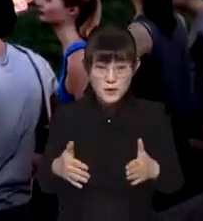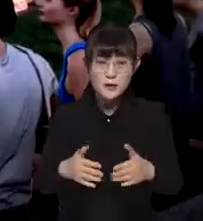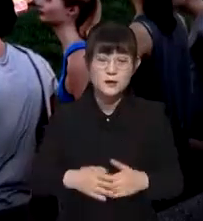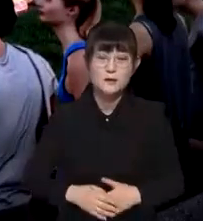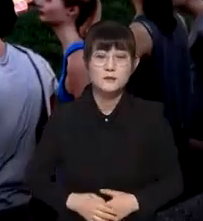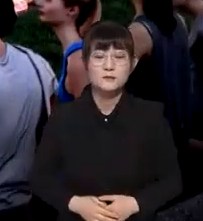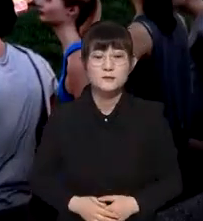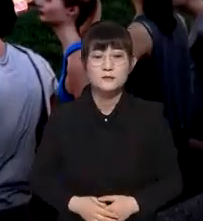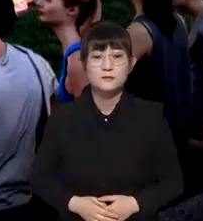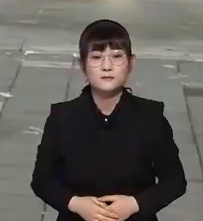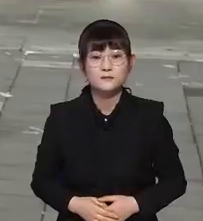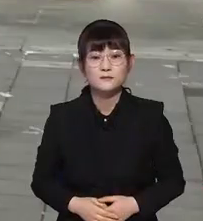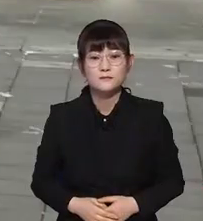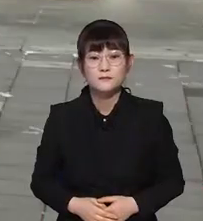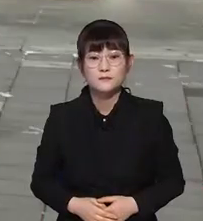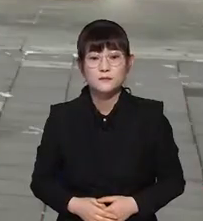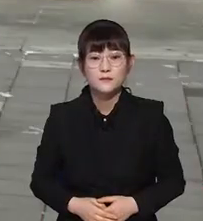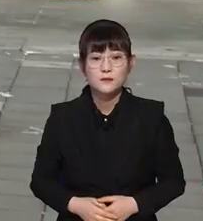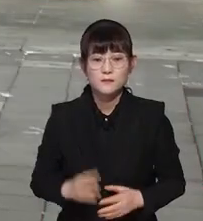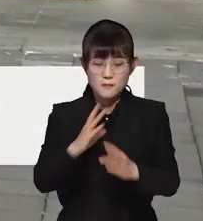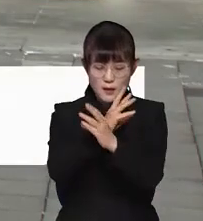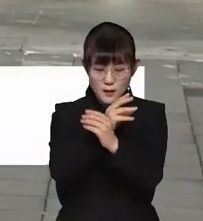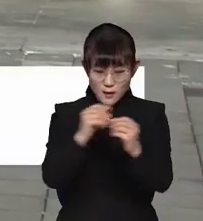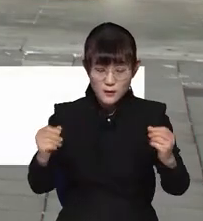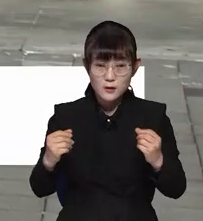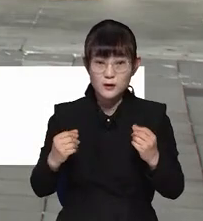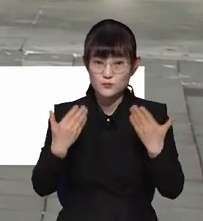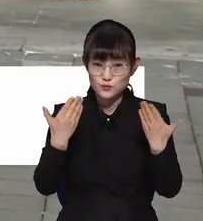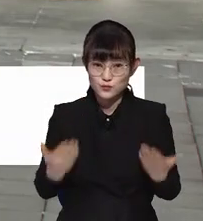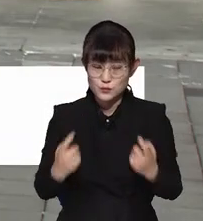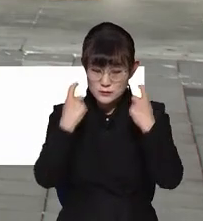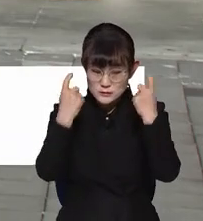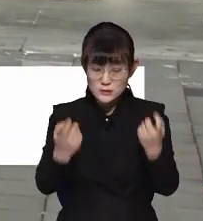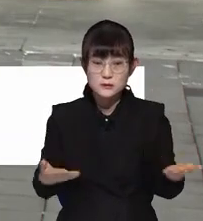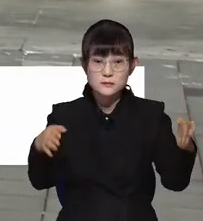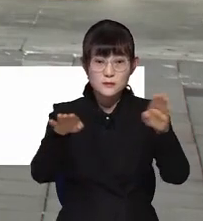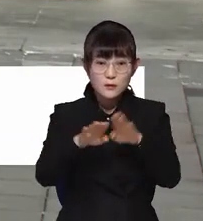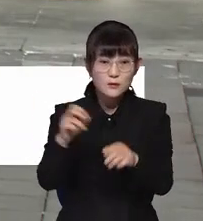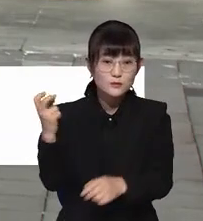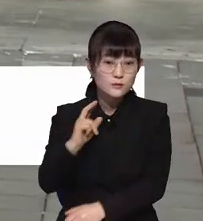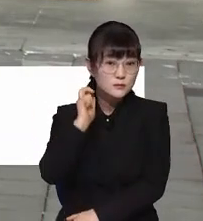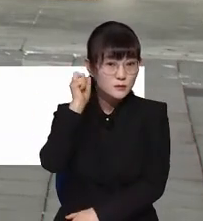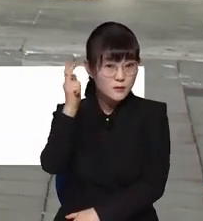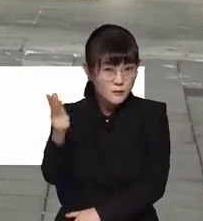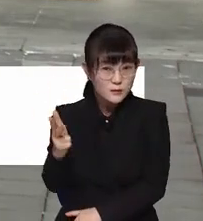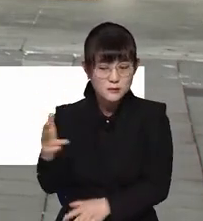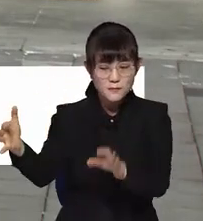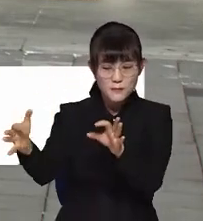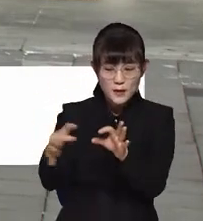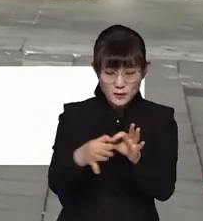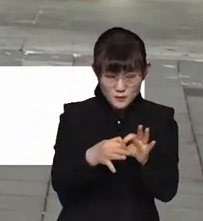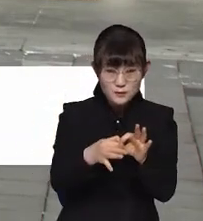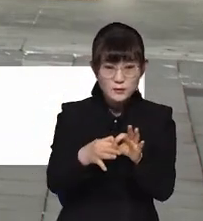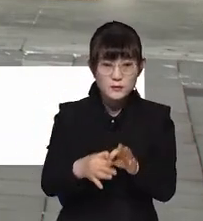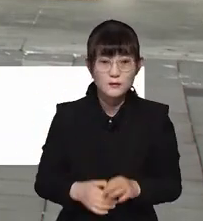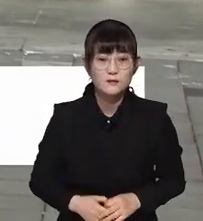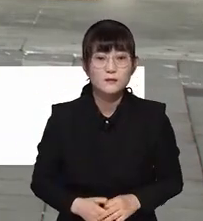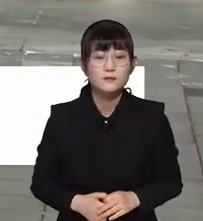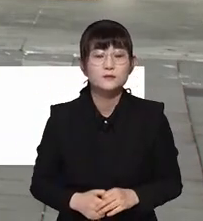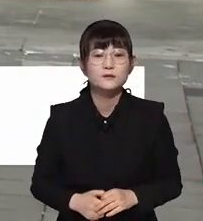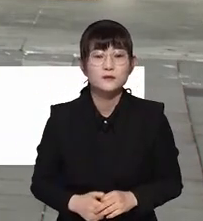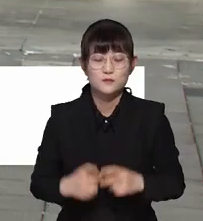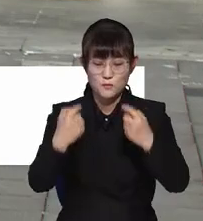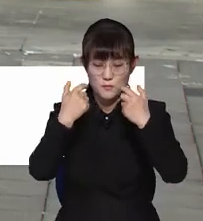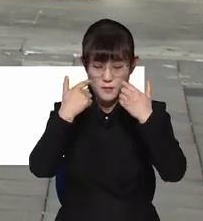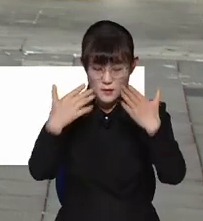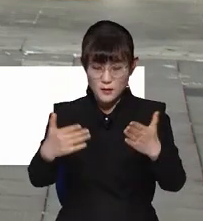초대형 사업입니다. 다양한 휴양 레저 시설과 더불어 콘도 레지던스까지 결합된 명실상부하게